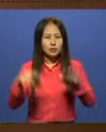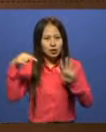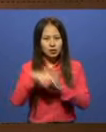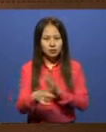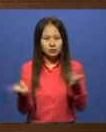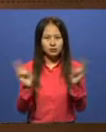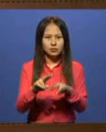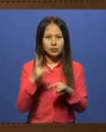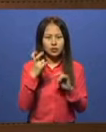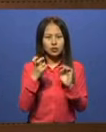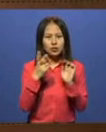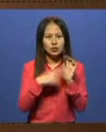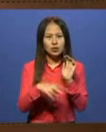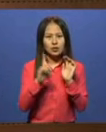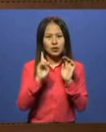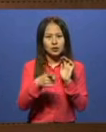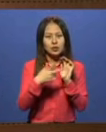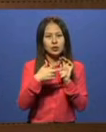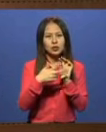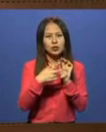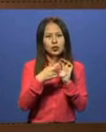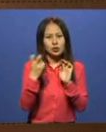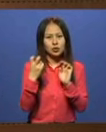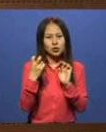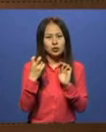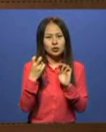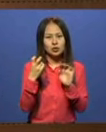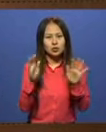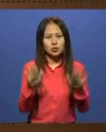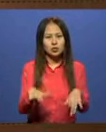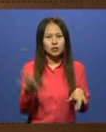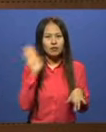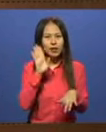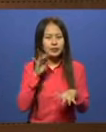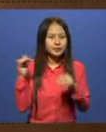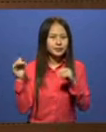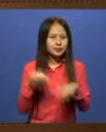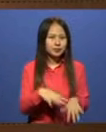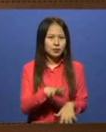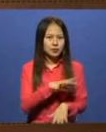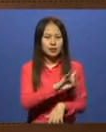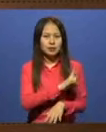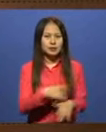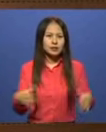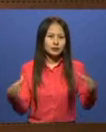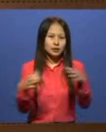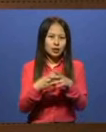2434 үйдің 2173-нен су кетті. Бірлескен күштің арқасында